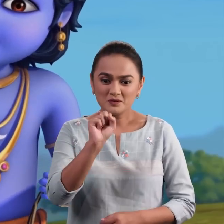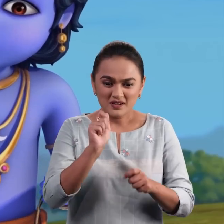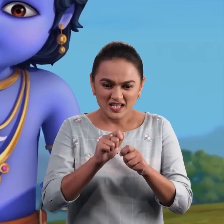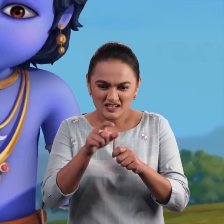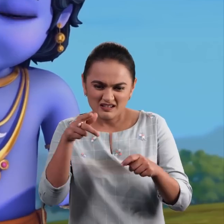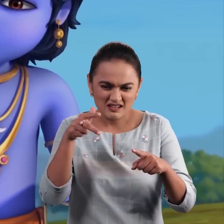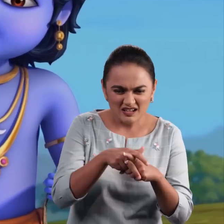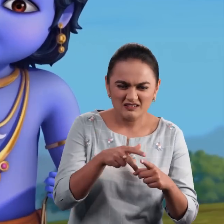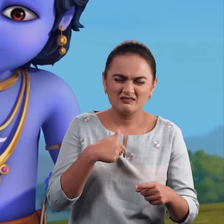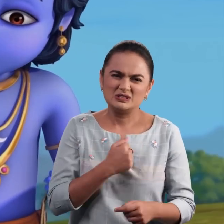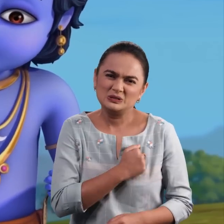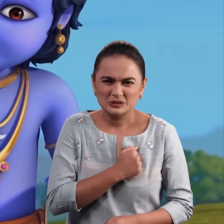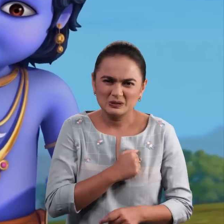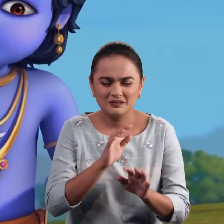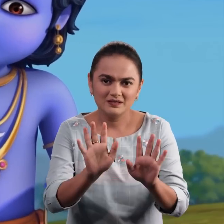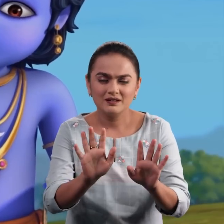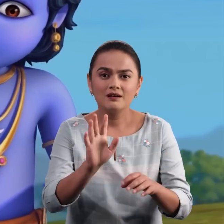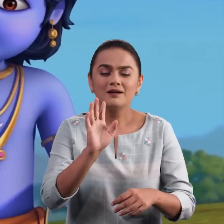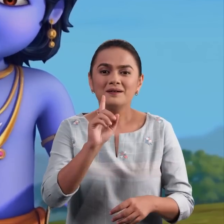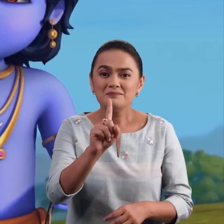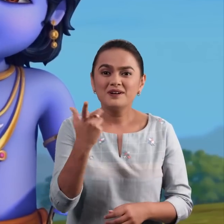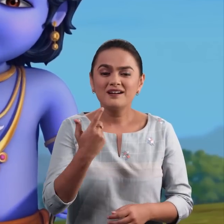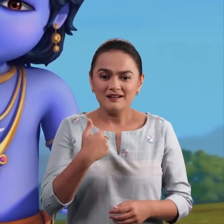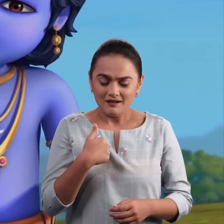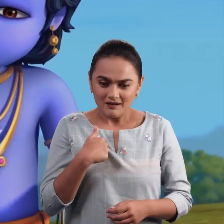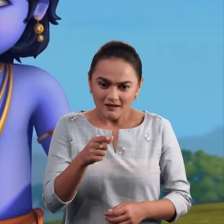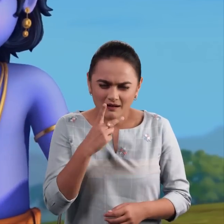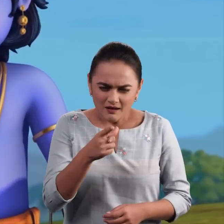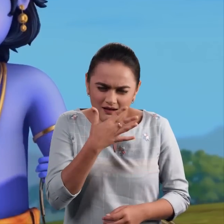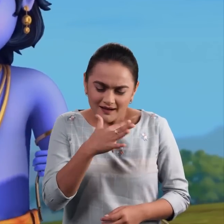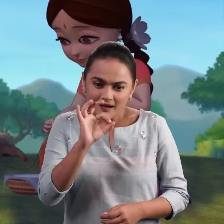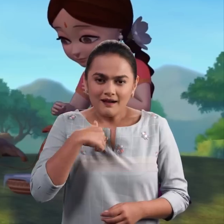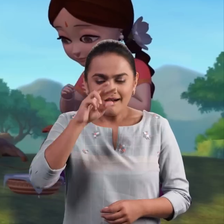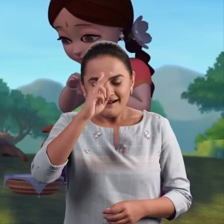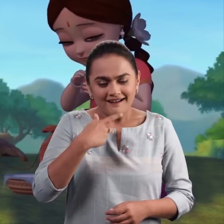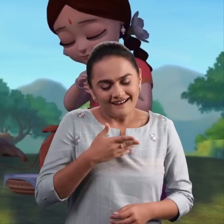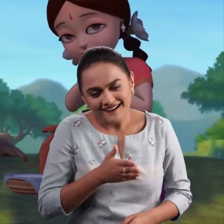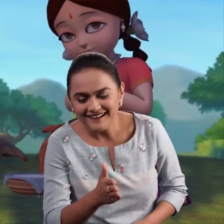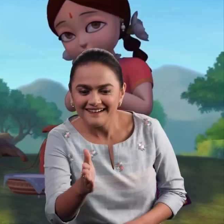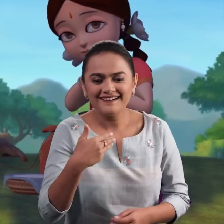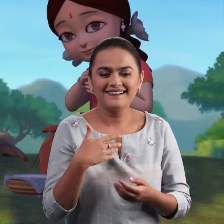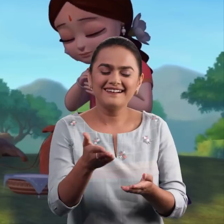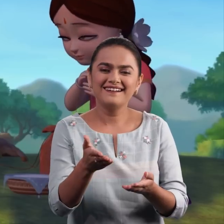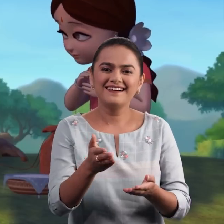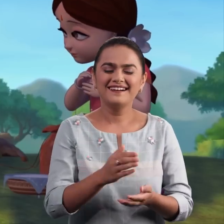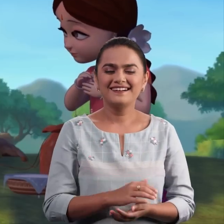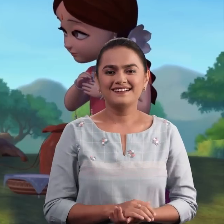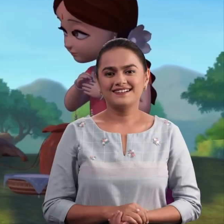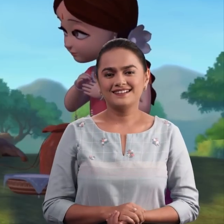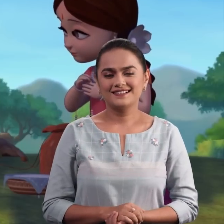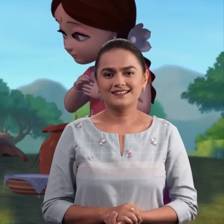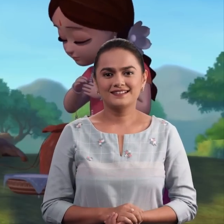तुम्हारे काम में बाधा डालने के लिए क्षमा चाहता हूँ गोपियों, किंतु मैं अपने आप को रोक नहीं पाया। तुम्हारे आभूषणों की सुंदरता मुझे यहाँ खींच लाई।